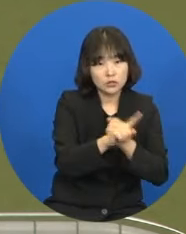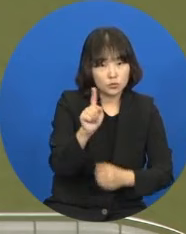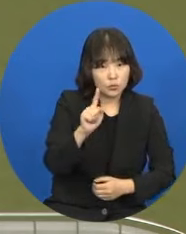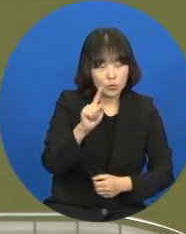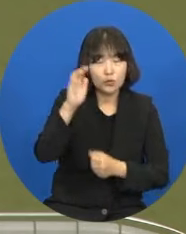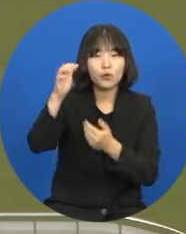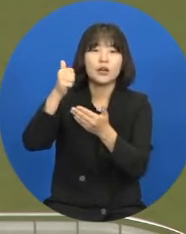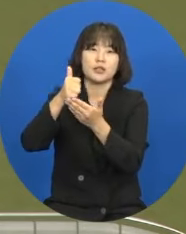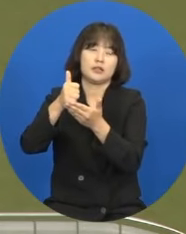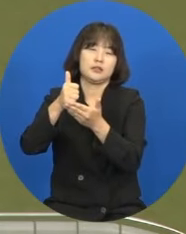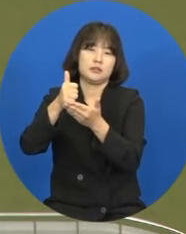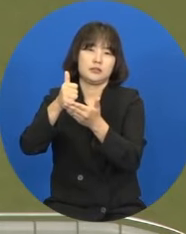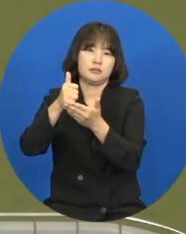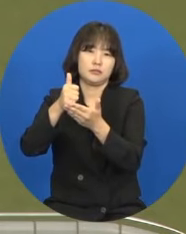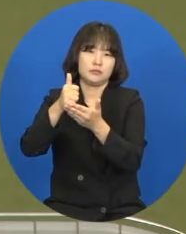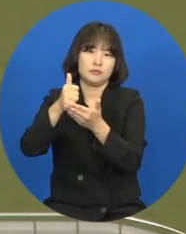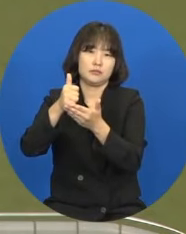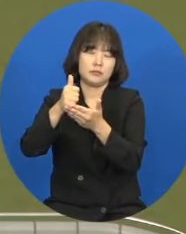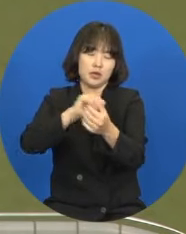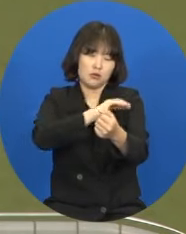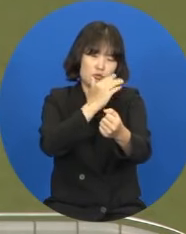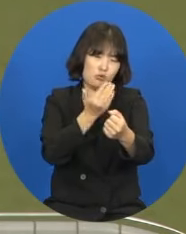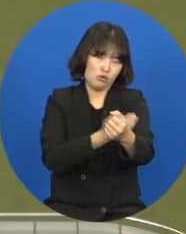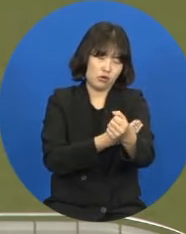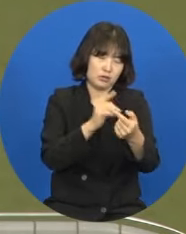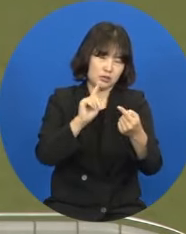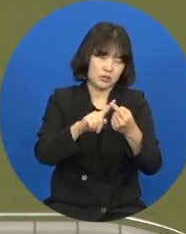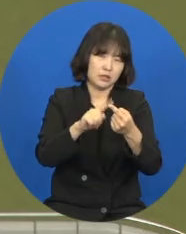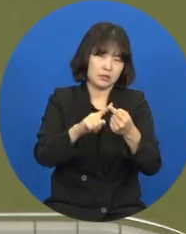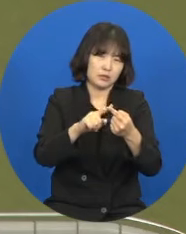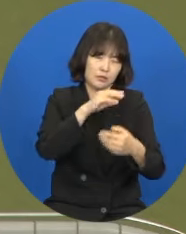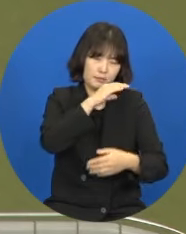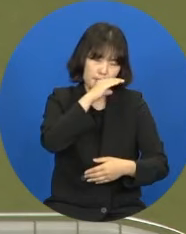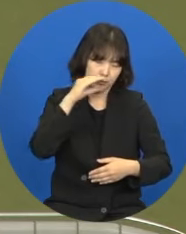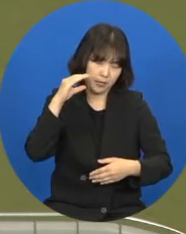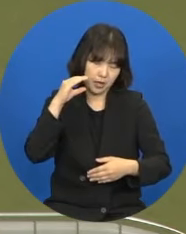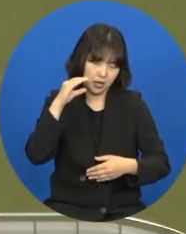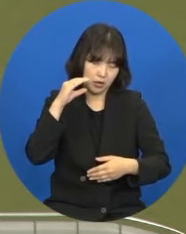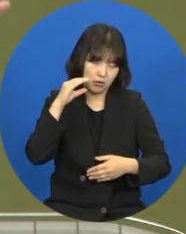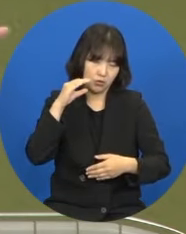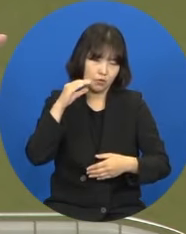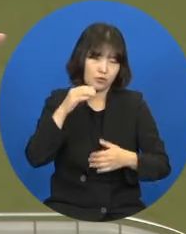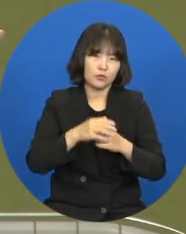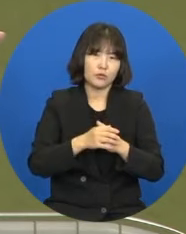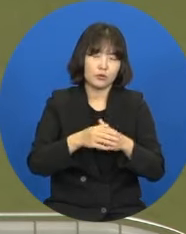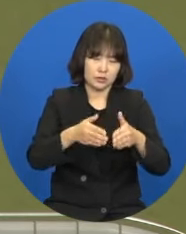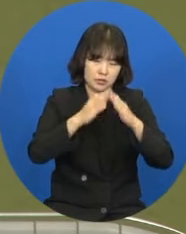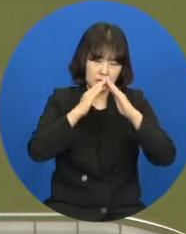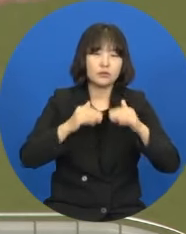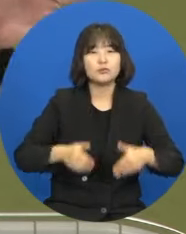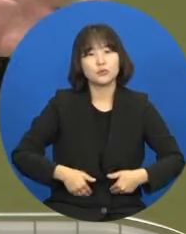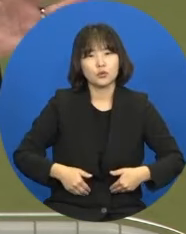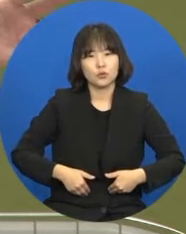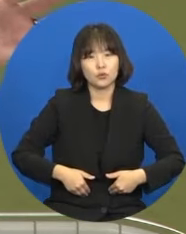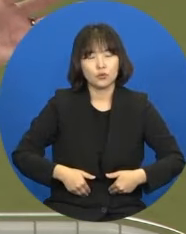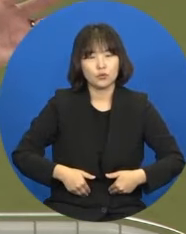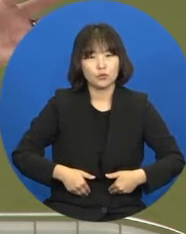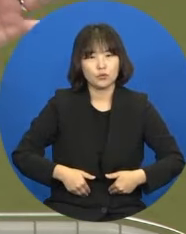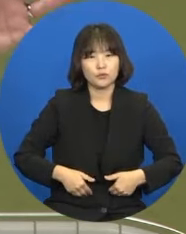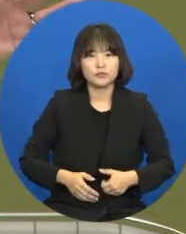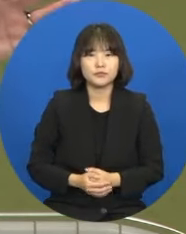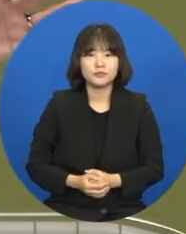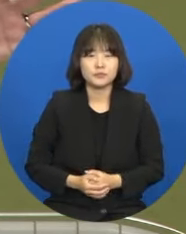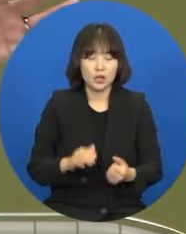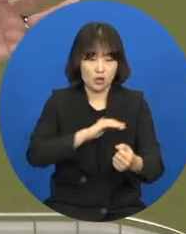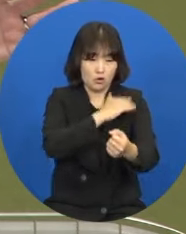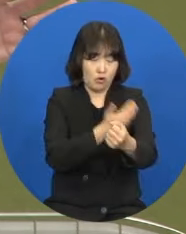하나님이 세우신 권위를 바로 세워 나가야 되기 때문에 권위를 무너뜨리게 되면요 다 이건 다 무너지는 겁니다